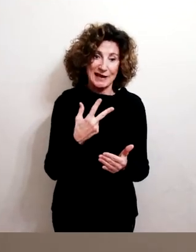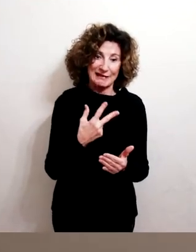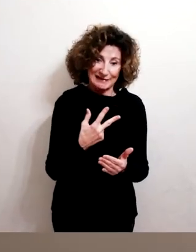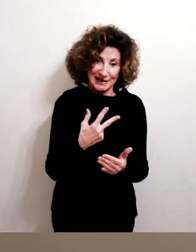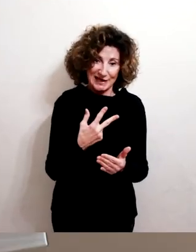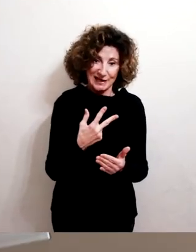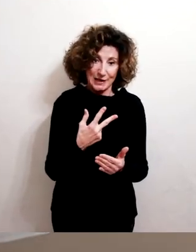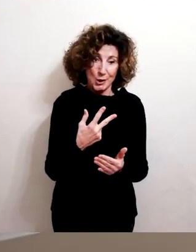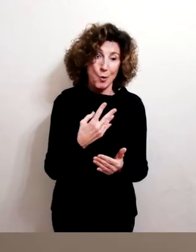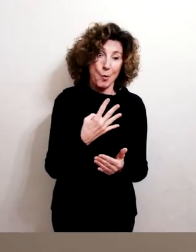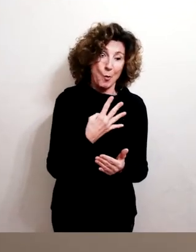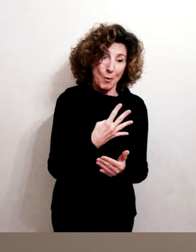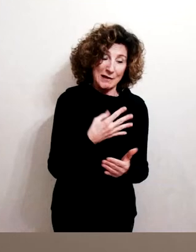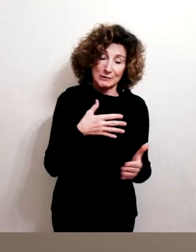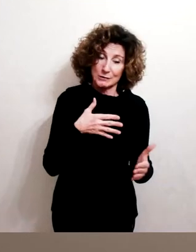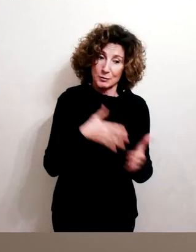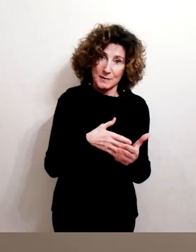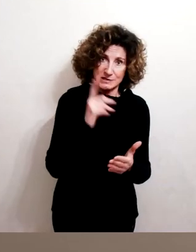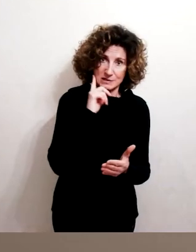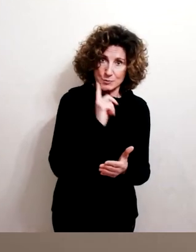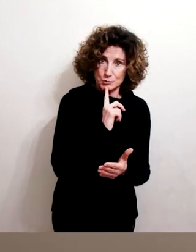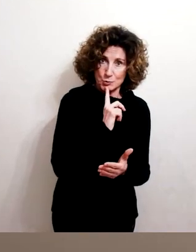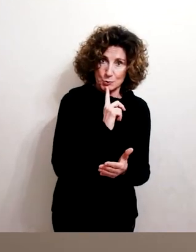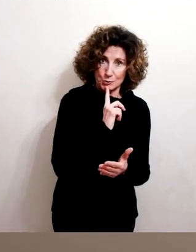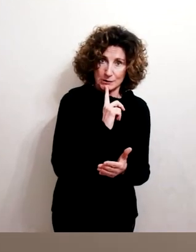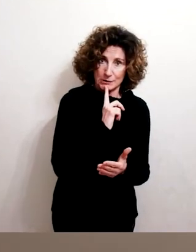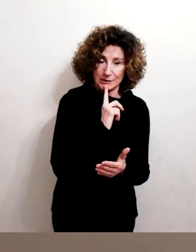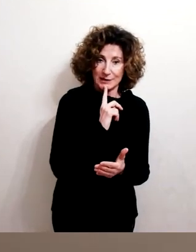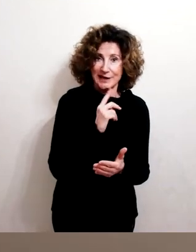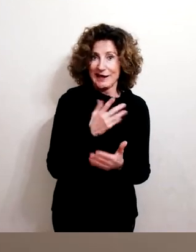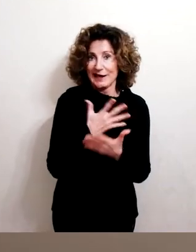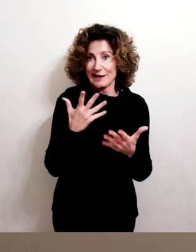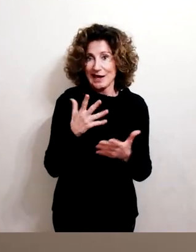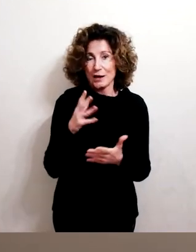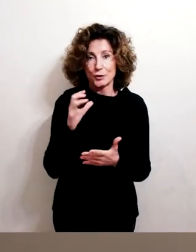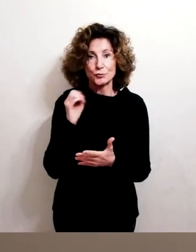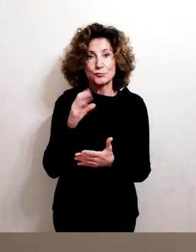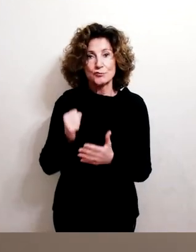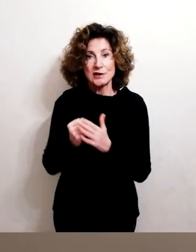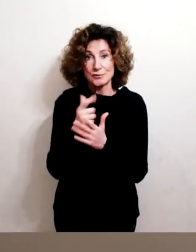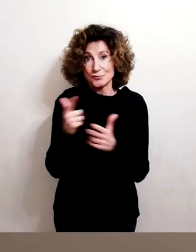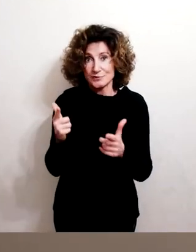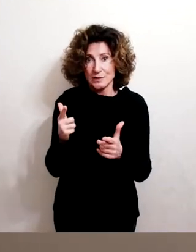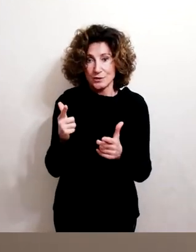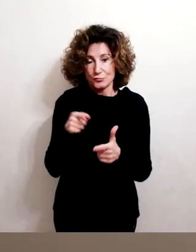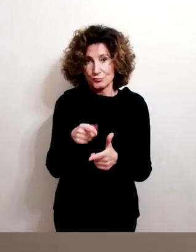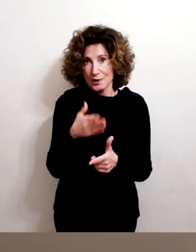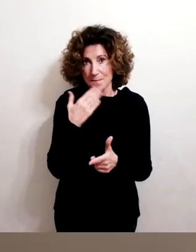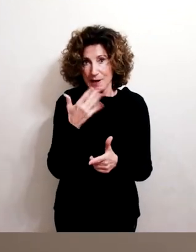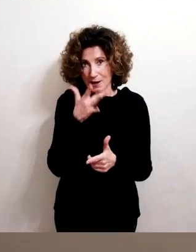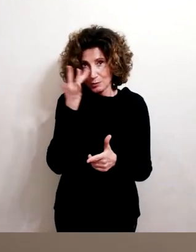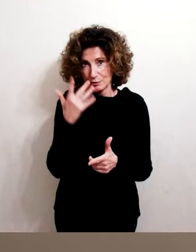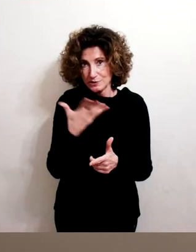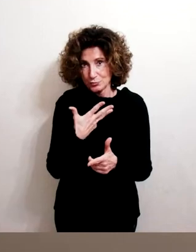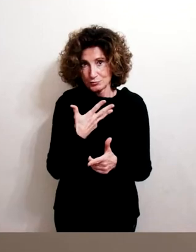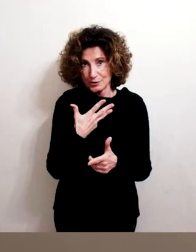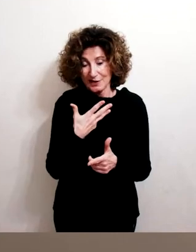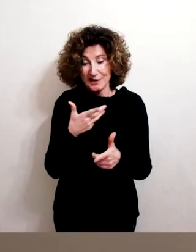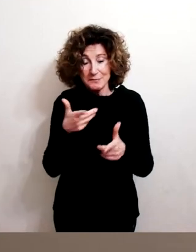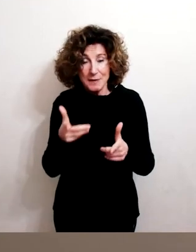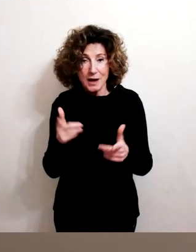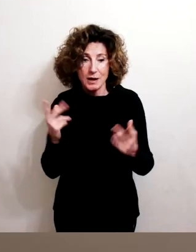23 sordi quattro al massimo perché la mancanza del docente di sostegno se non si fa sentire troppo